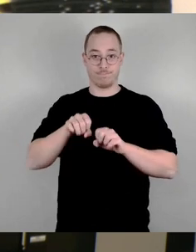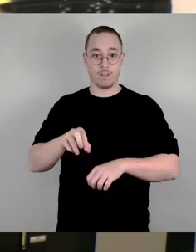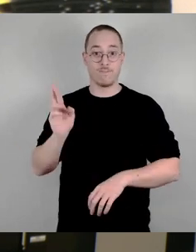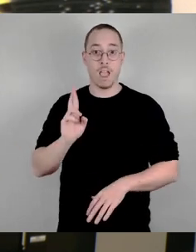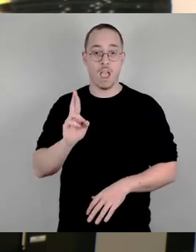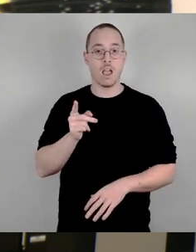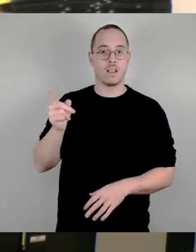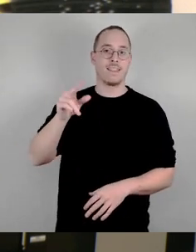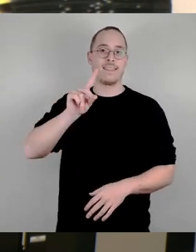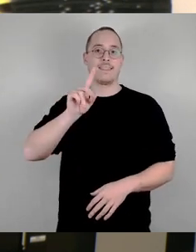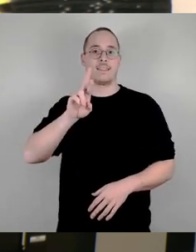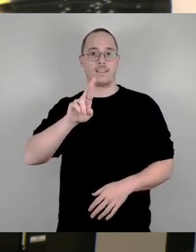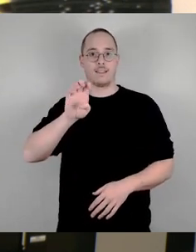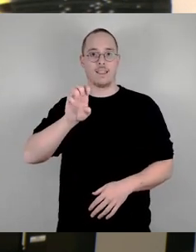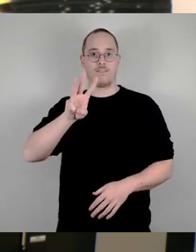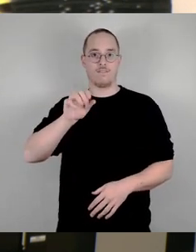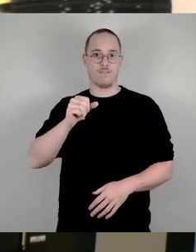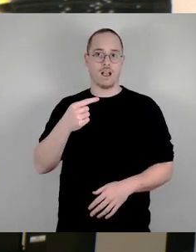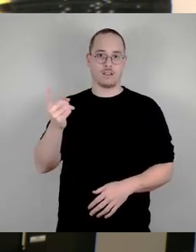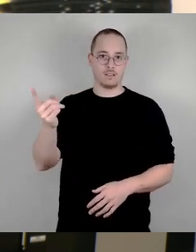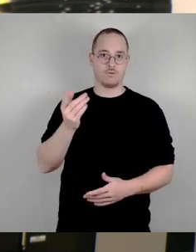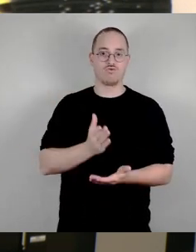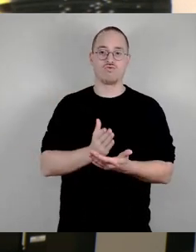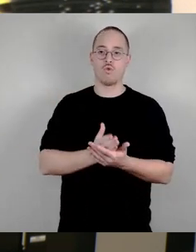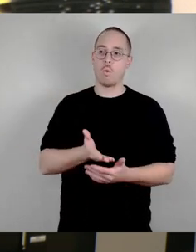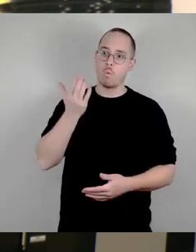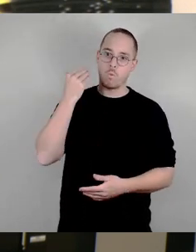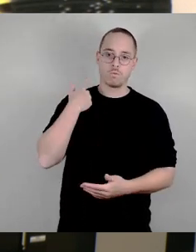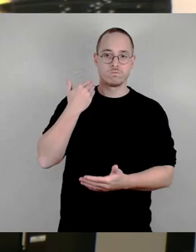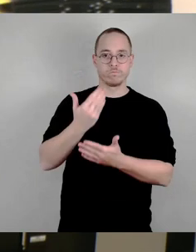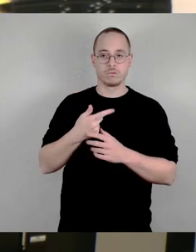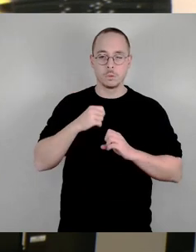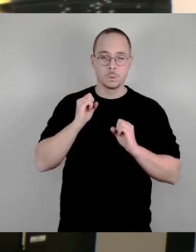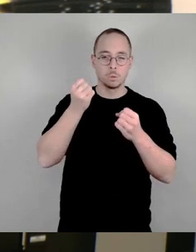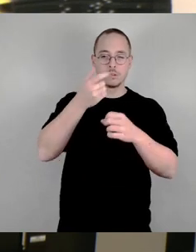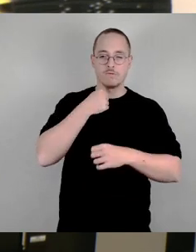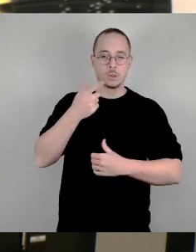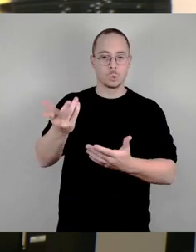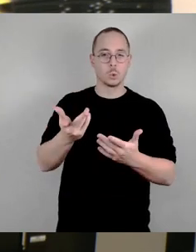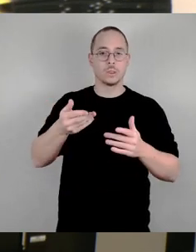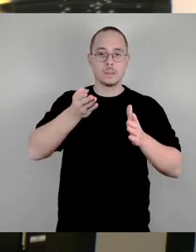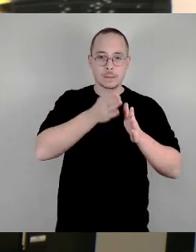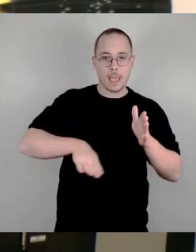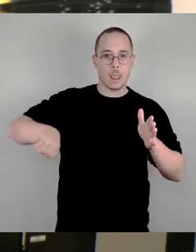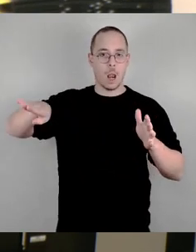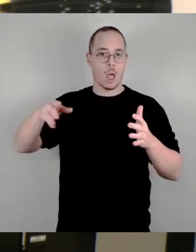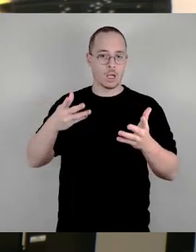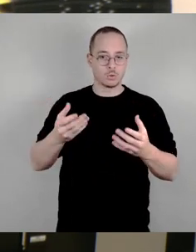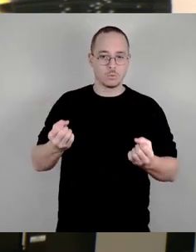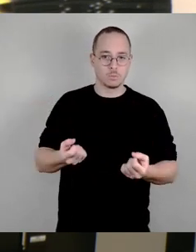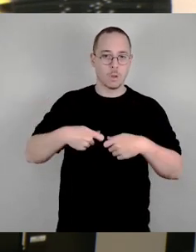auch eine entsprechende Anlage entstehen kann. Der Baubürgermeister hatte ja dazu auch schon